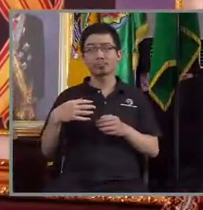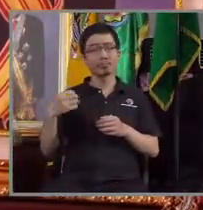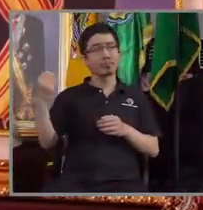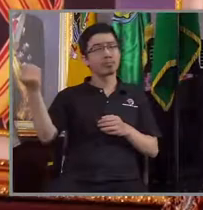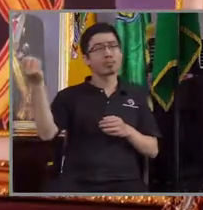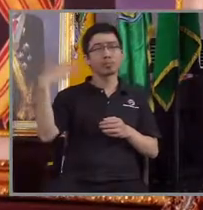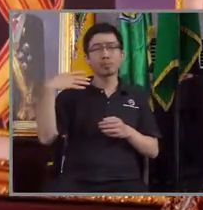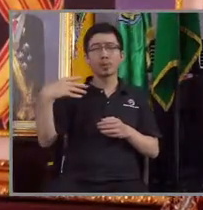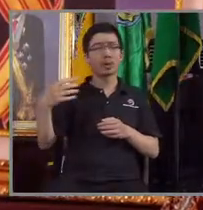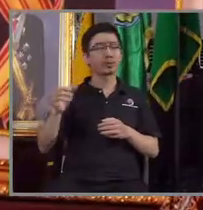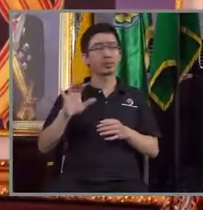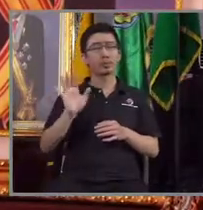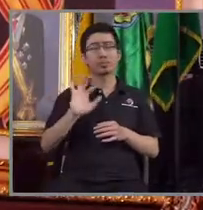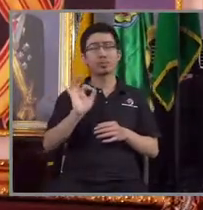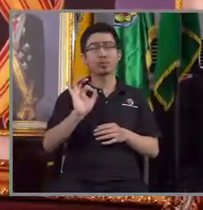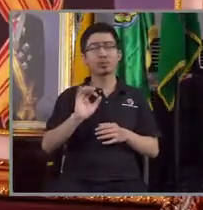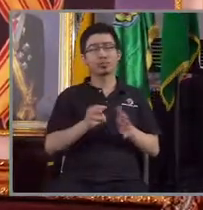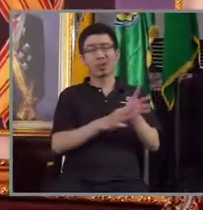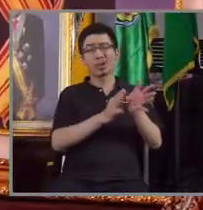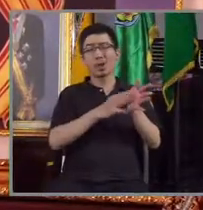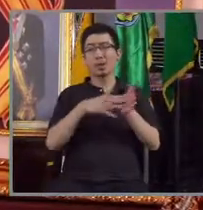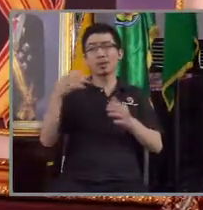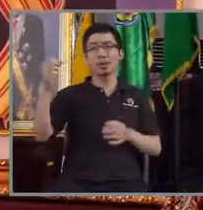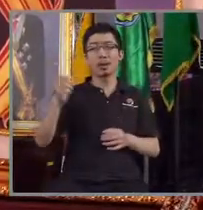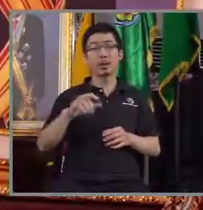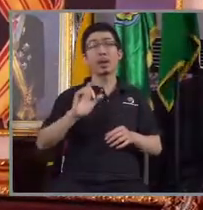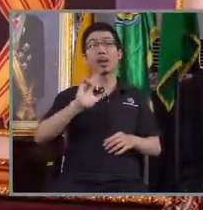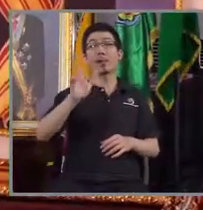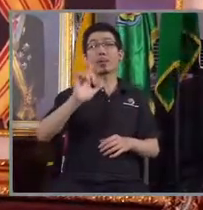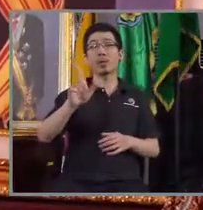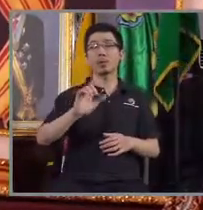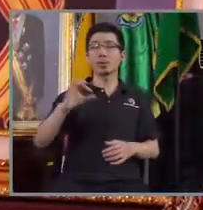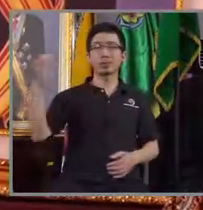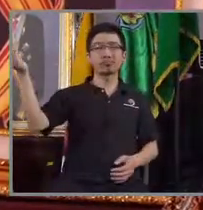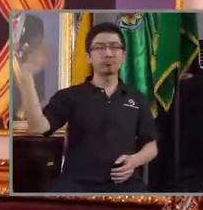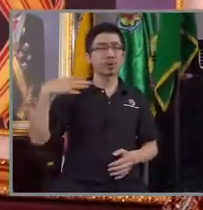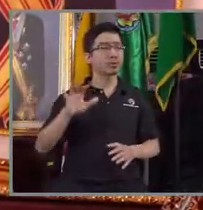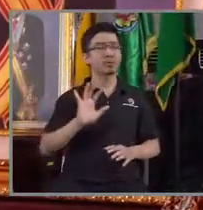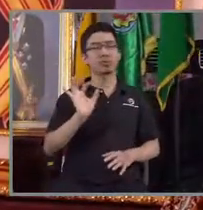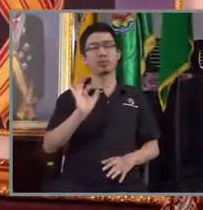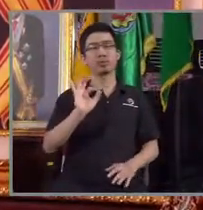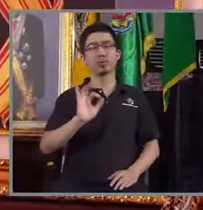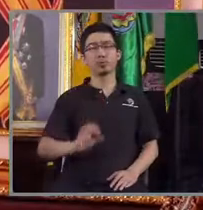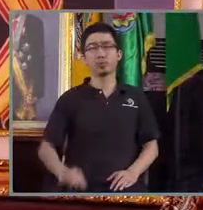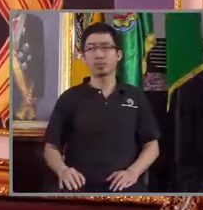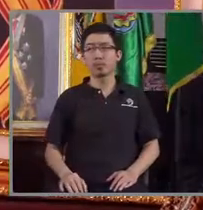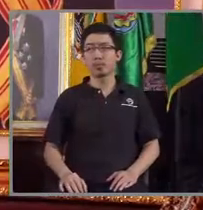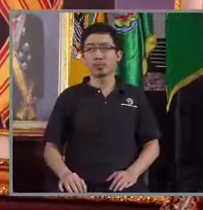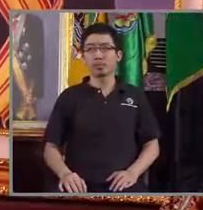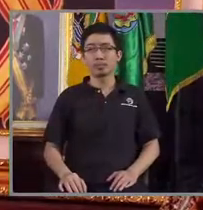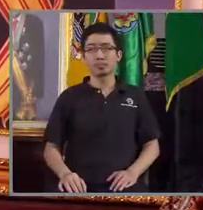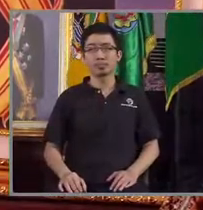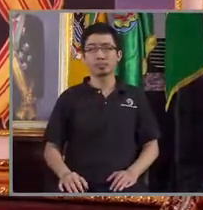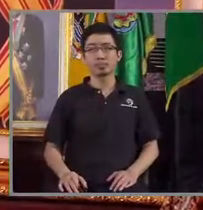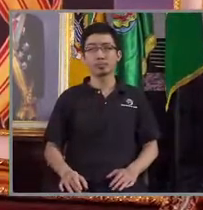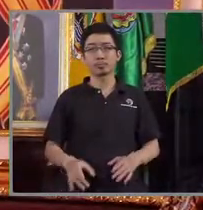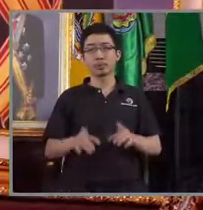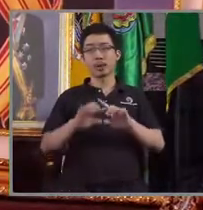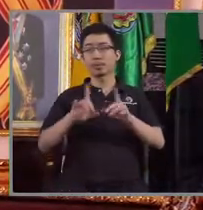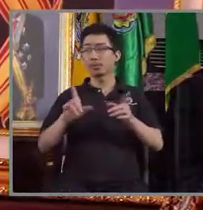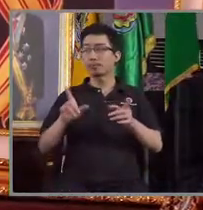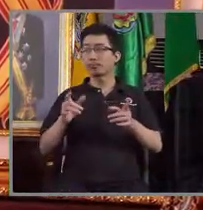aduan sebenarnya setiap aduan juga sudah saya respon Bapak tetapi